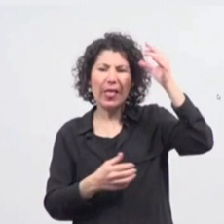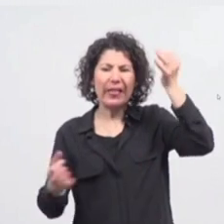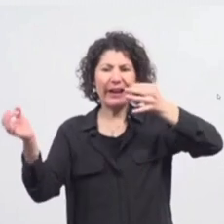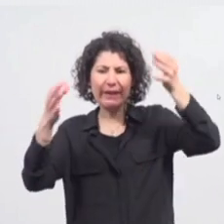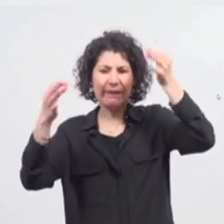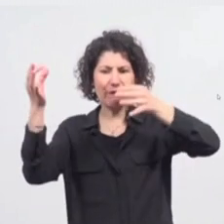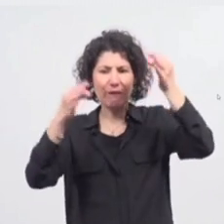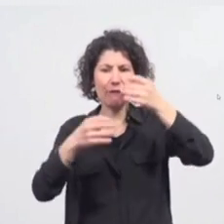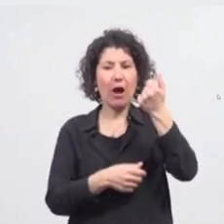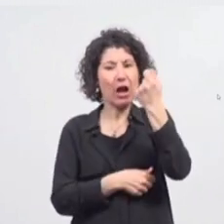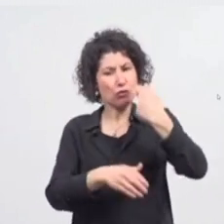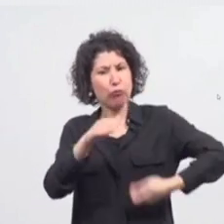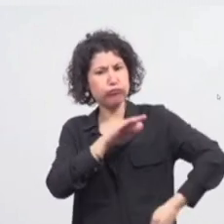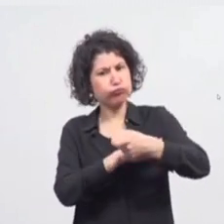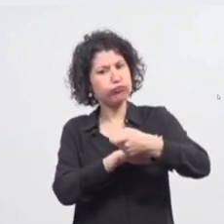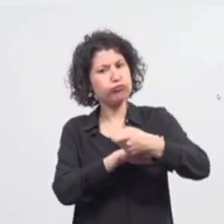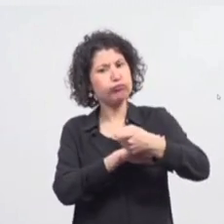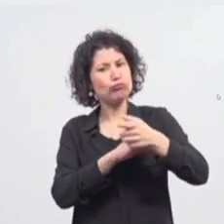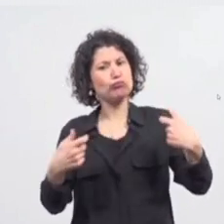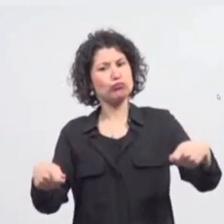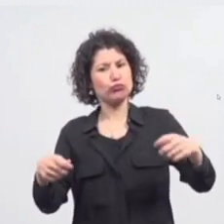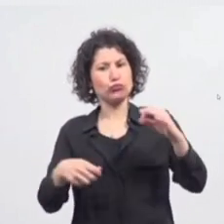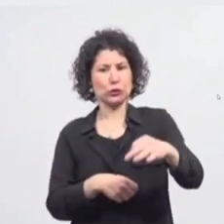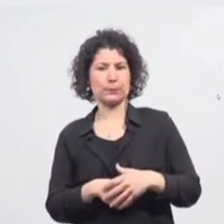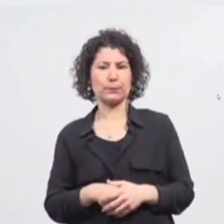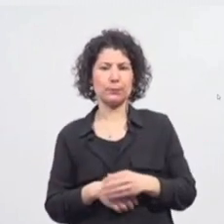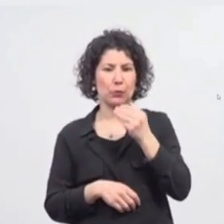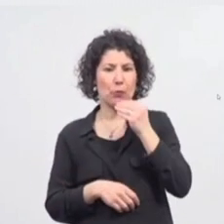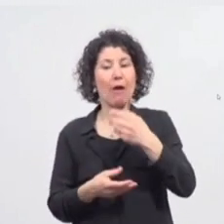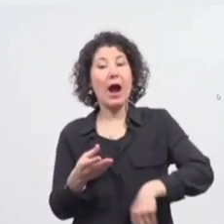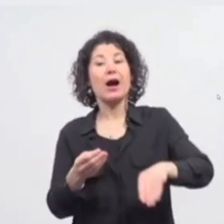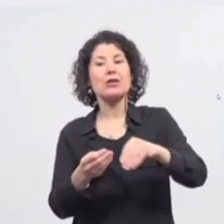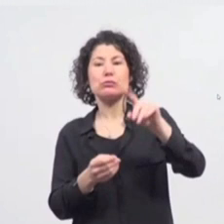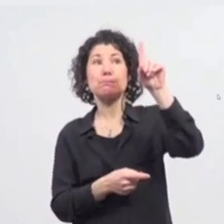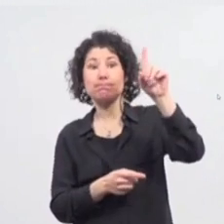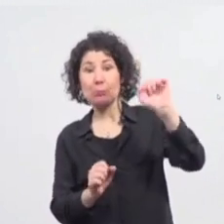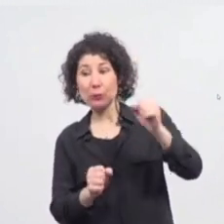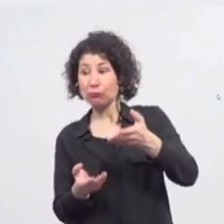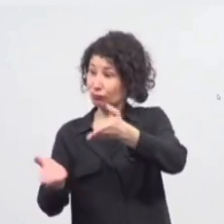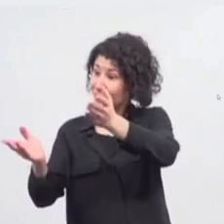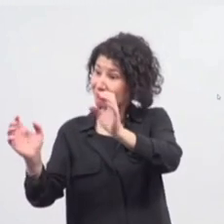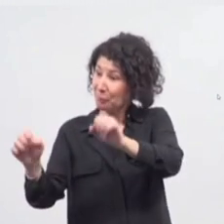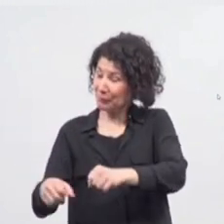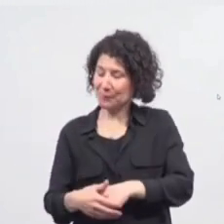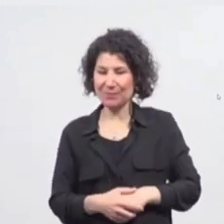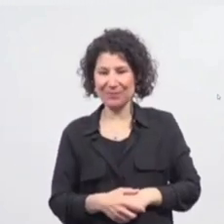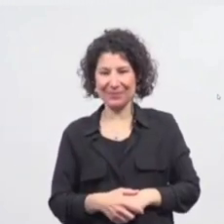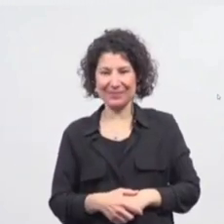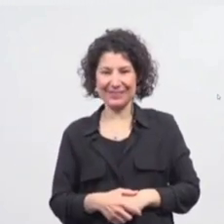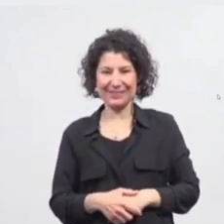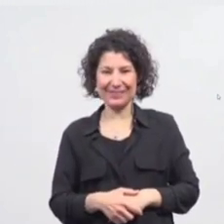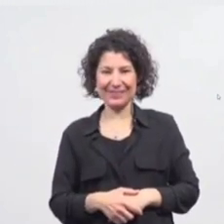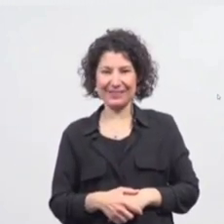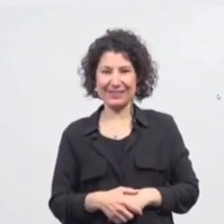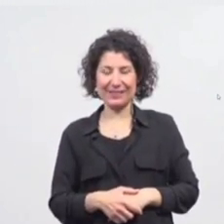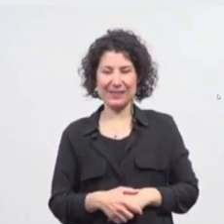Donc il n'y a pas de problème. Si je pourrais aussi compléter. Oui, Maria, bien sûr. Voilà. On a la parole autant que vous